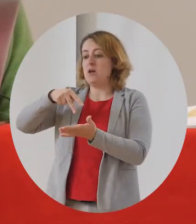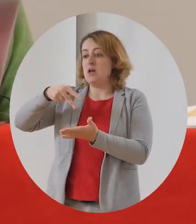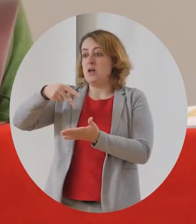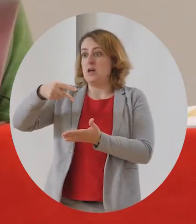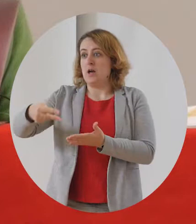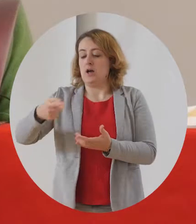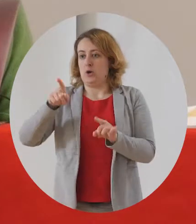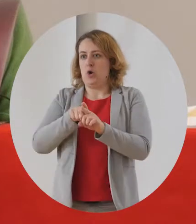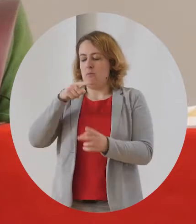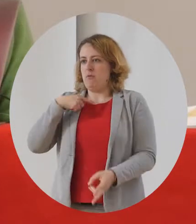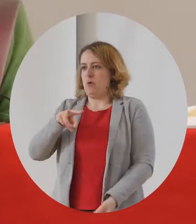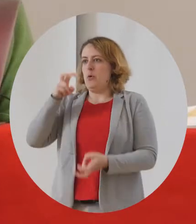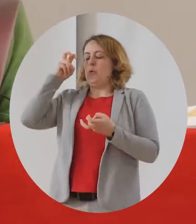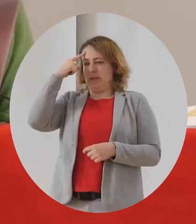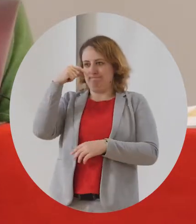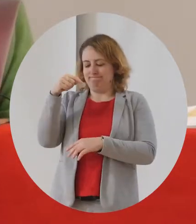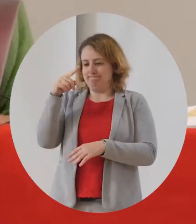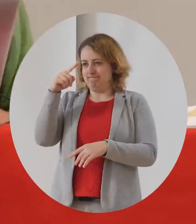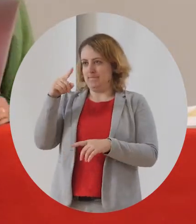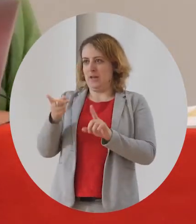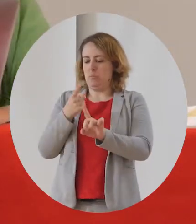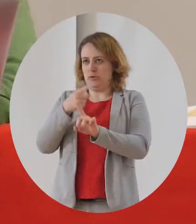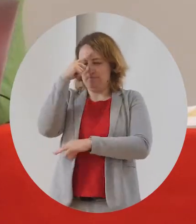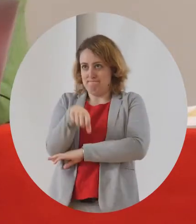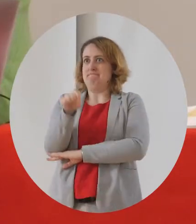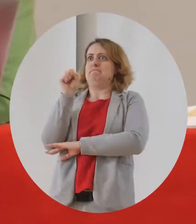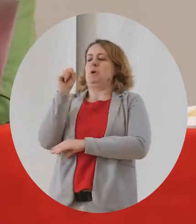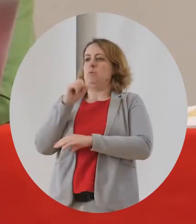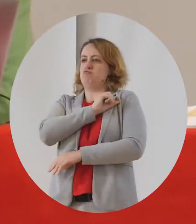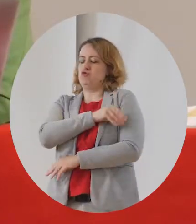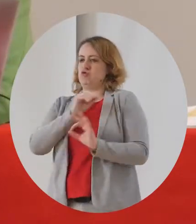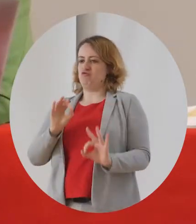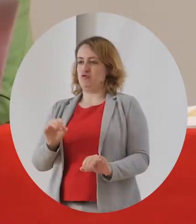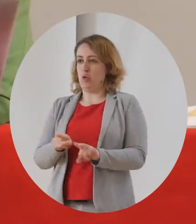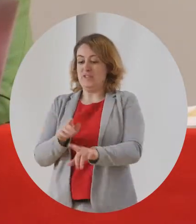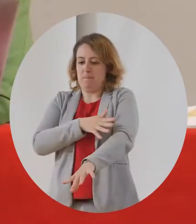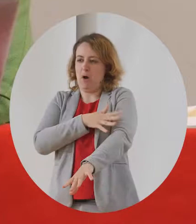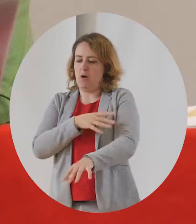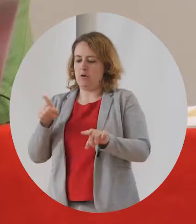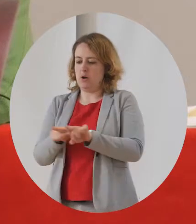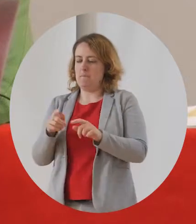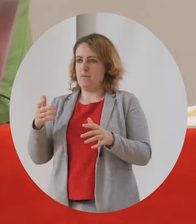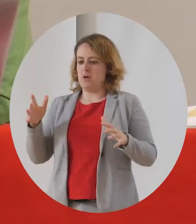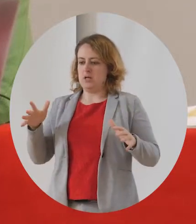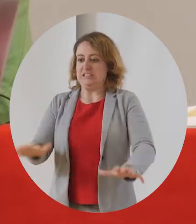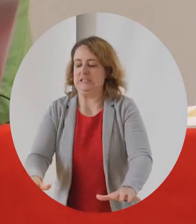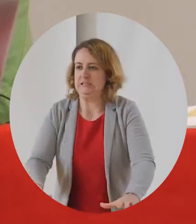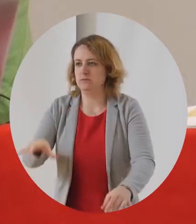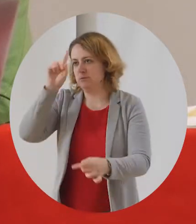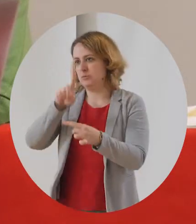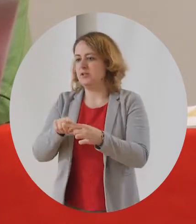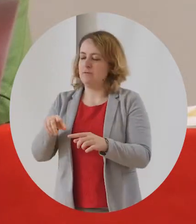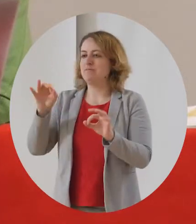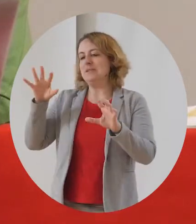permettre de mettre en place, d'activer les muscles de la tête pour remettre la tête droite, d'activer au niveau des bras pour le